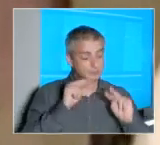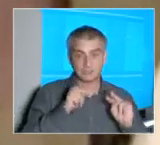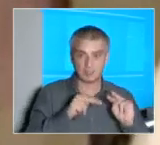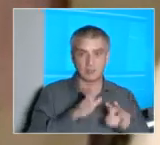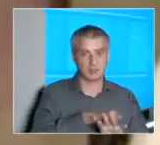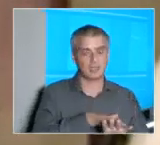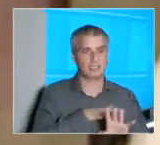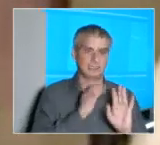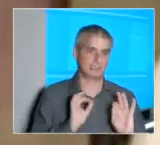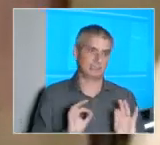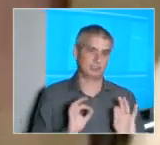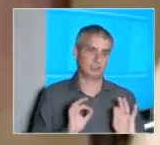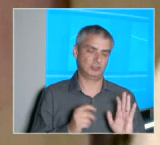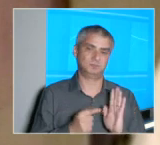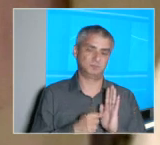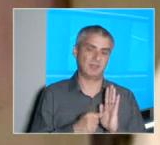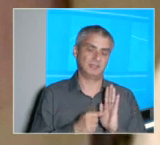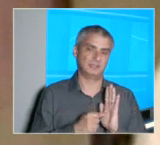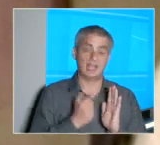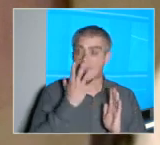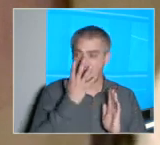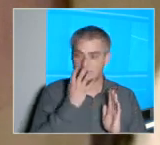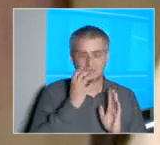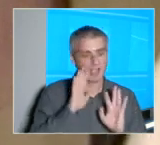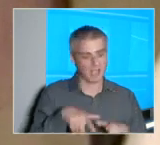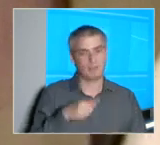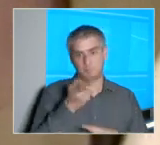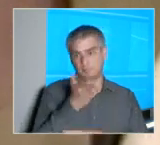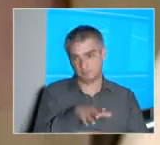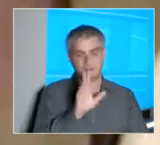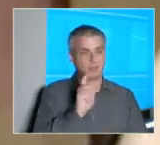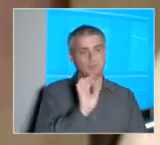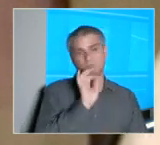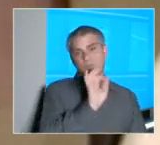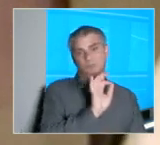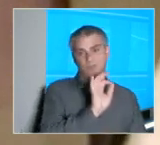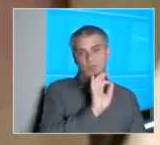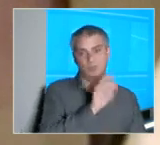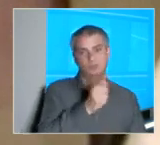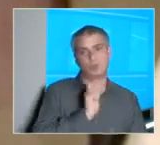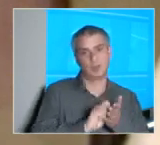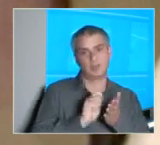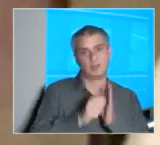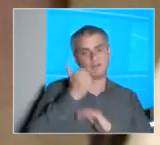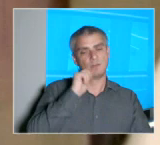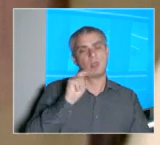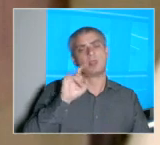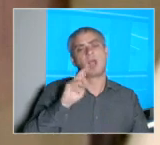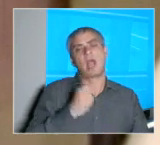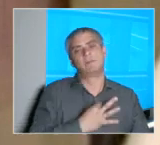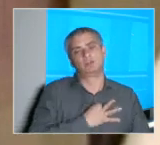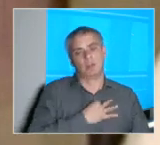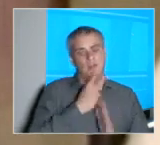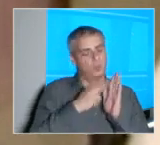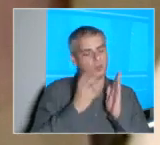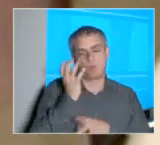מהצד הרגיש אותה, ולכן העצב היה גם עליכתה וגם עבורו, שהוא כתב אתמול נחמה שלי, ואל התמונה